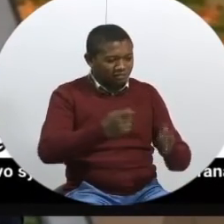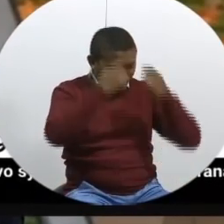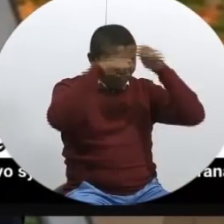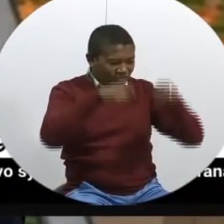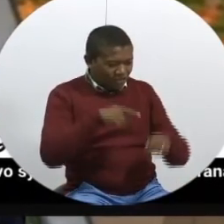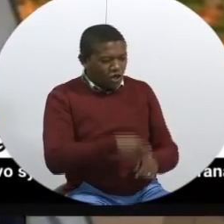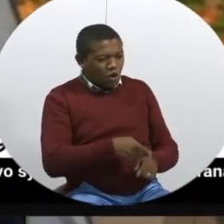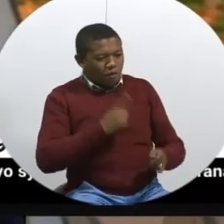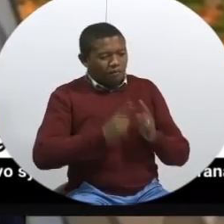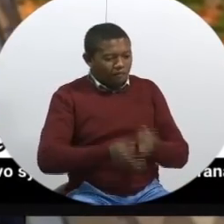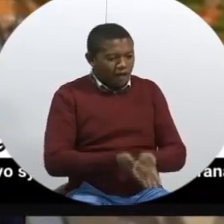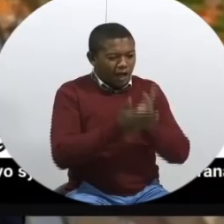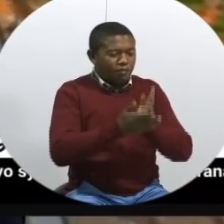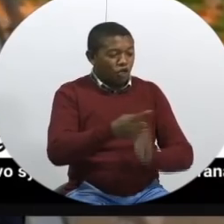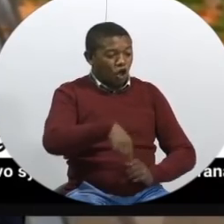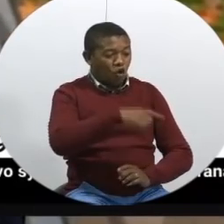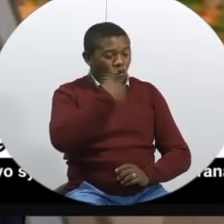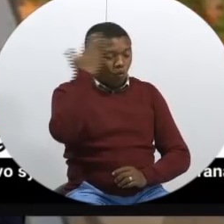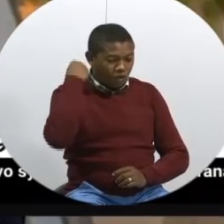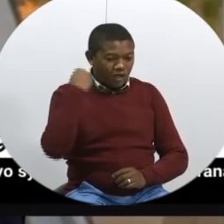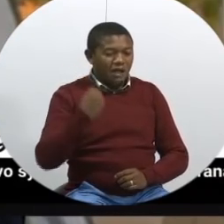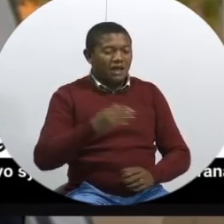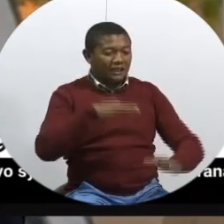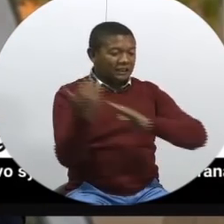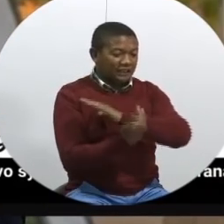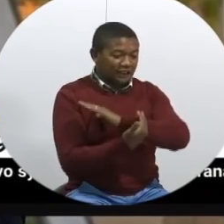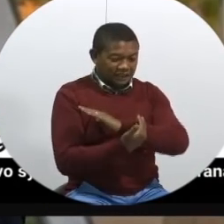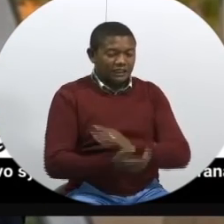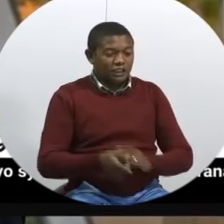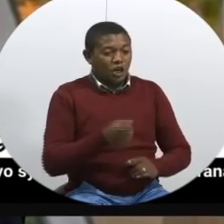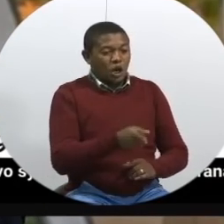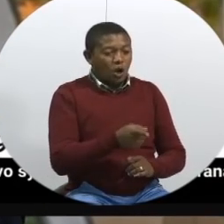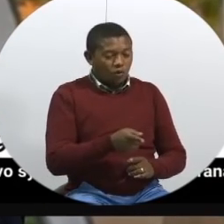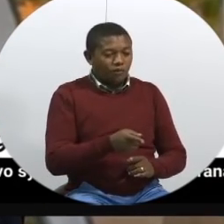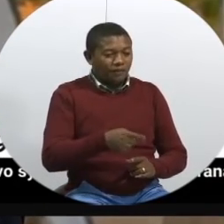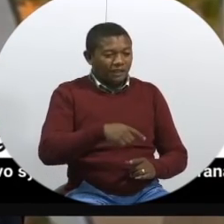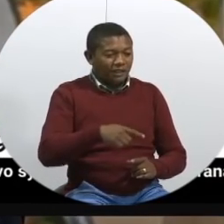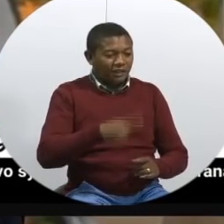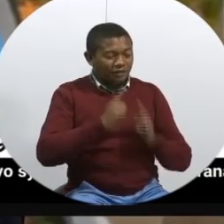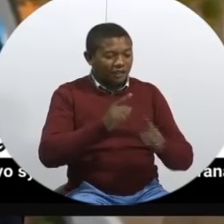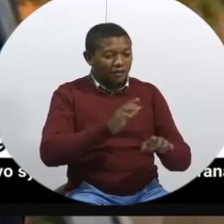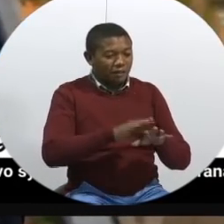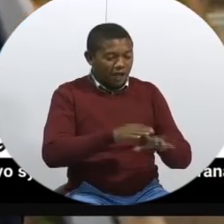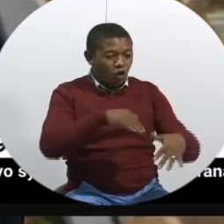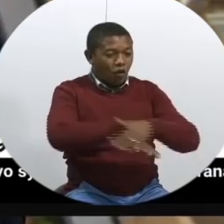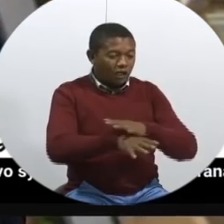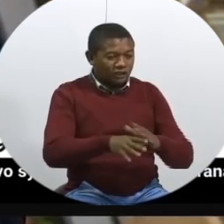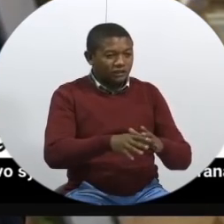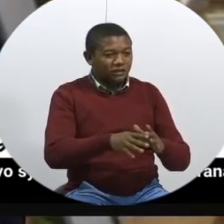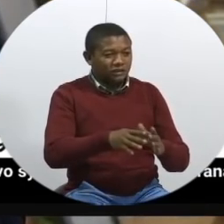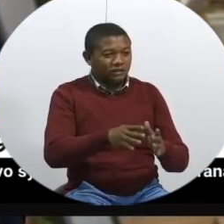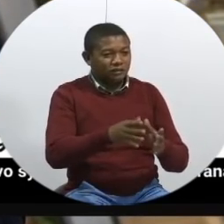fanapaha-kevitra anampy an'ireo olona rehetra izay voakasika